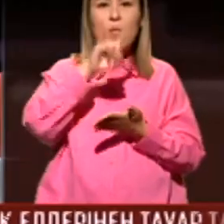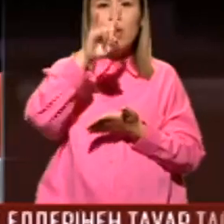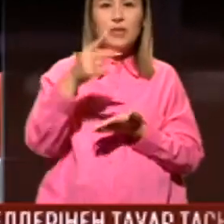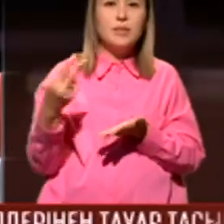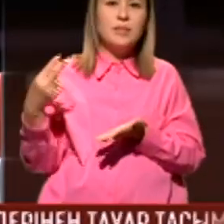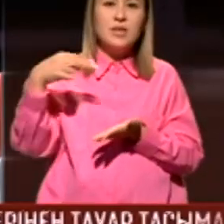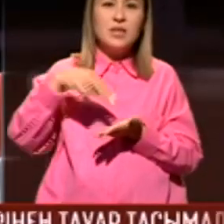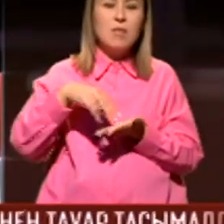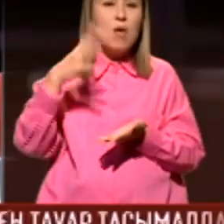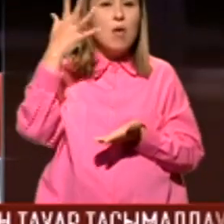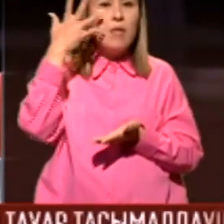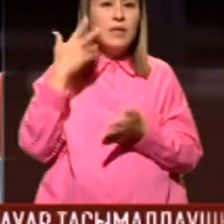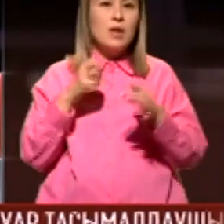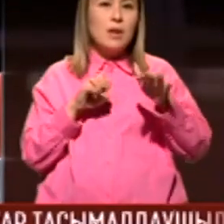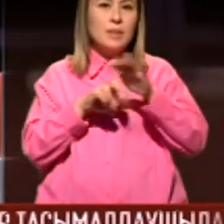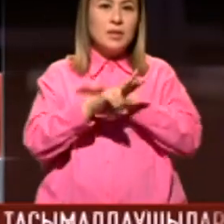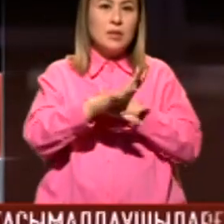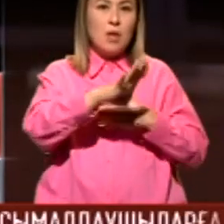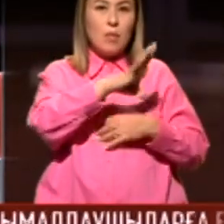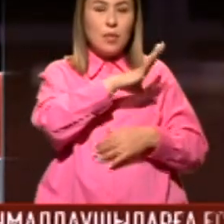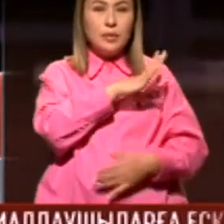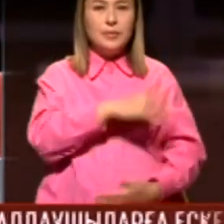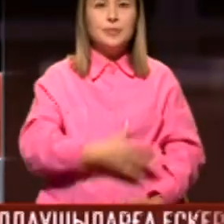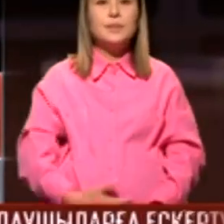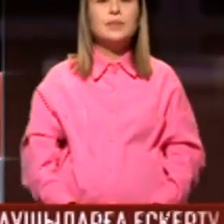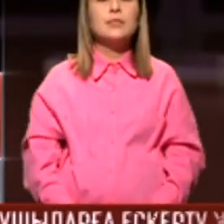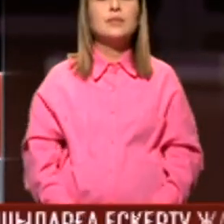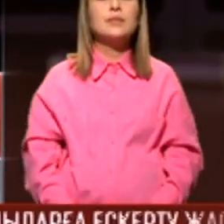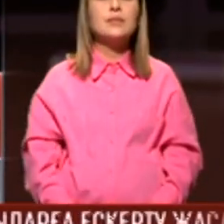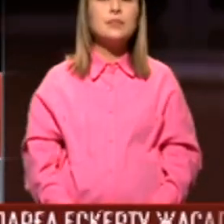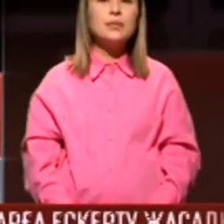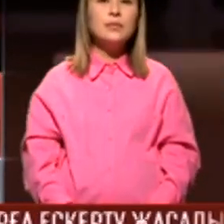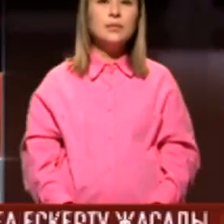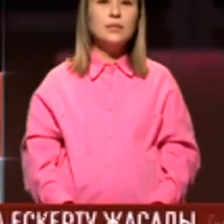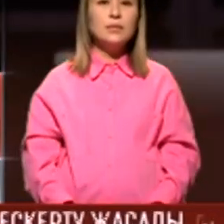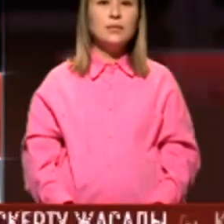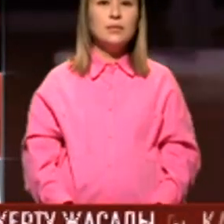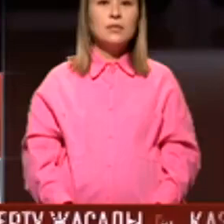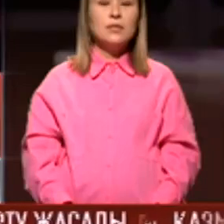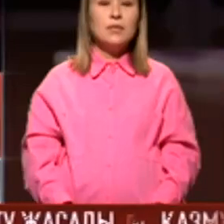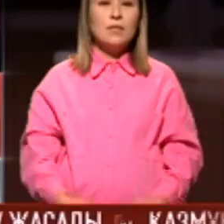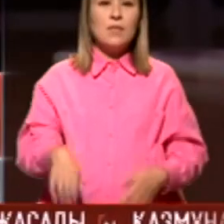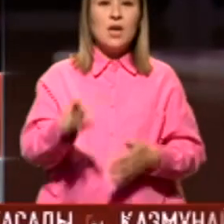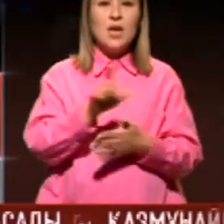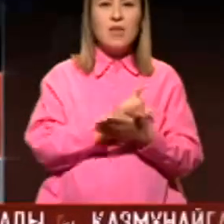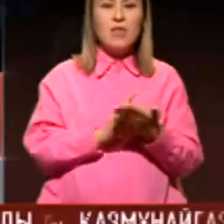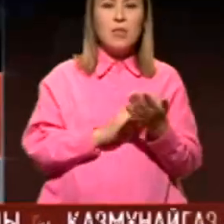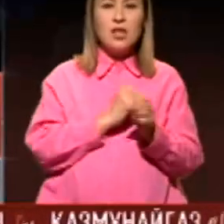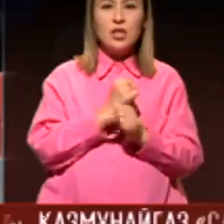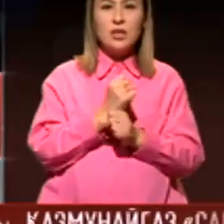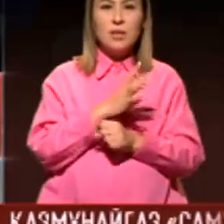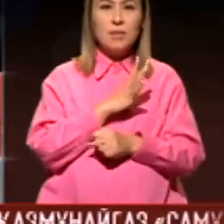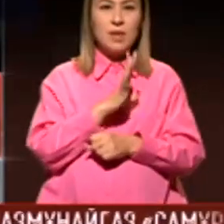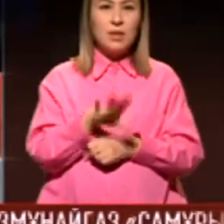Ресейге қашып кеткен кездер де болды ғой. Иә. Армия жоқ. Реформа жасаланбай қалған былайша айтқанда.